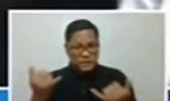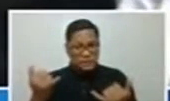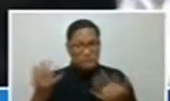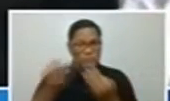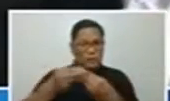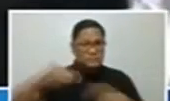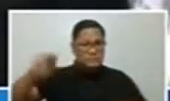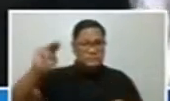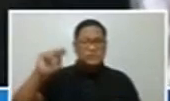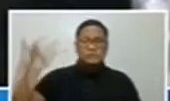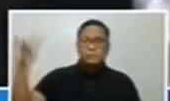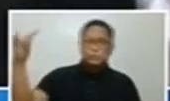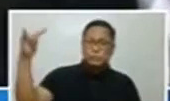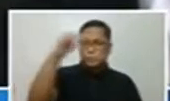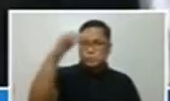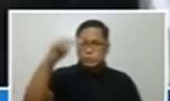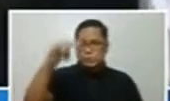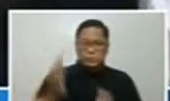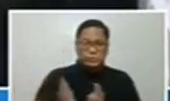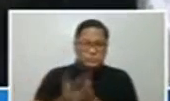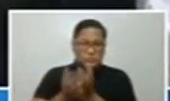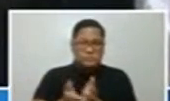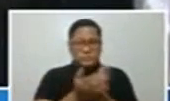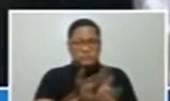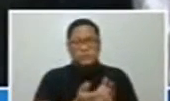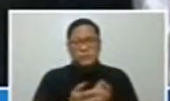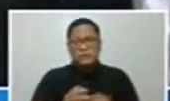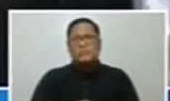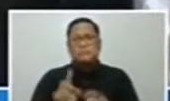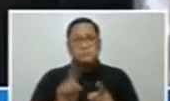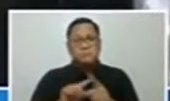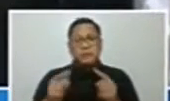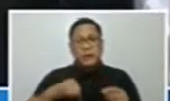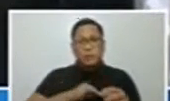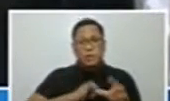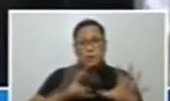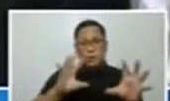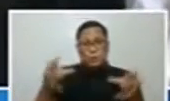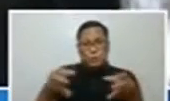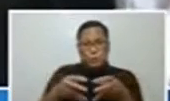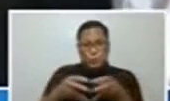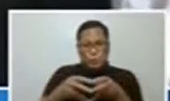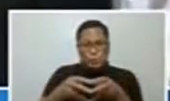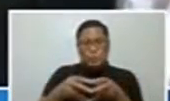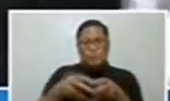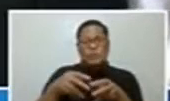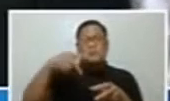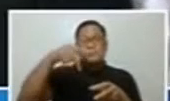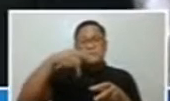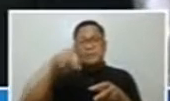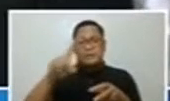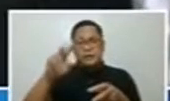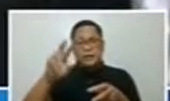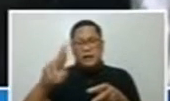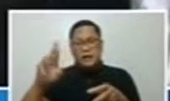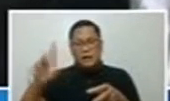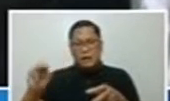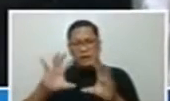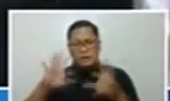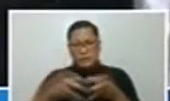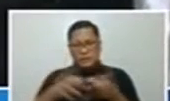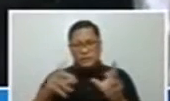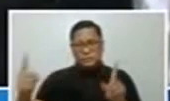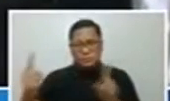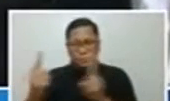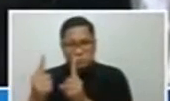sa turismo. At kayo naman dyan sa Palawan ay isa sa mga nangunguna sa tourism at yan din po ang